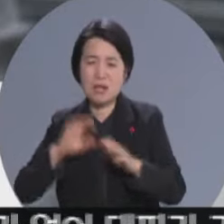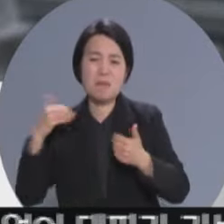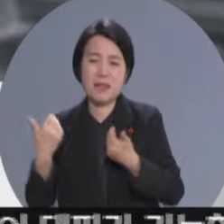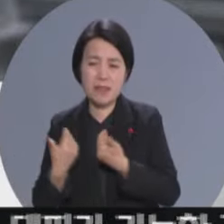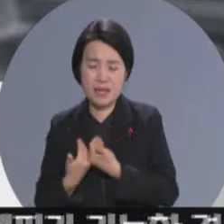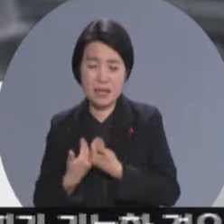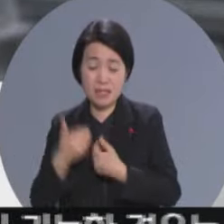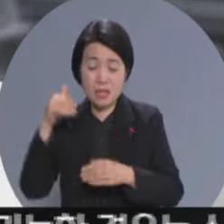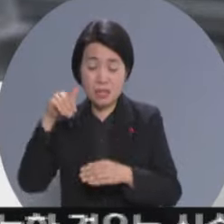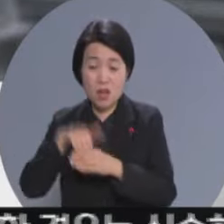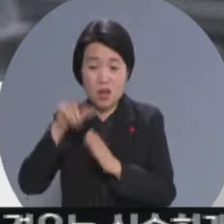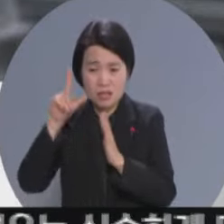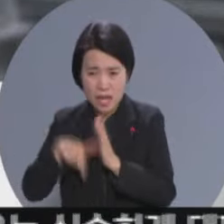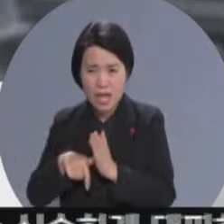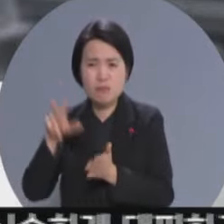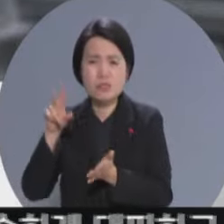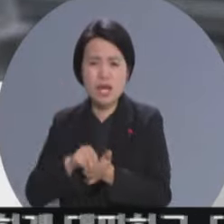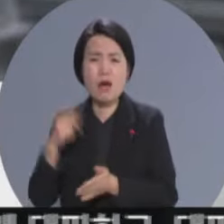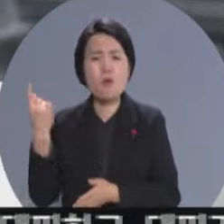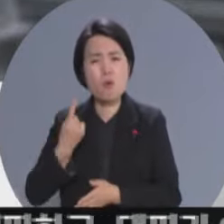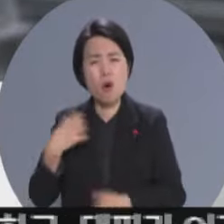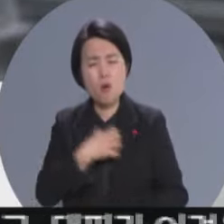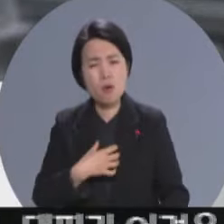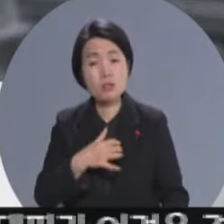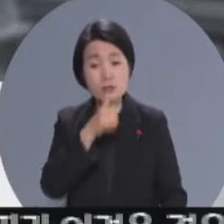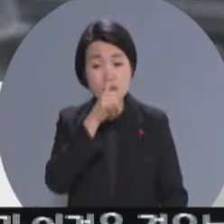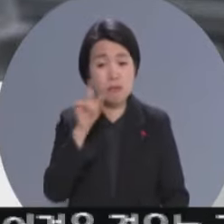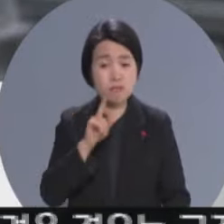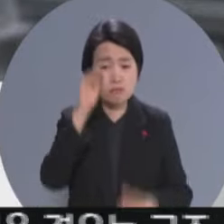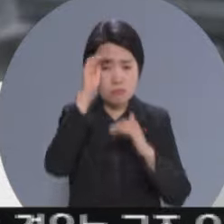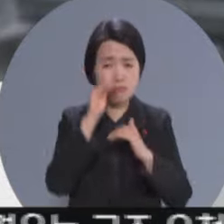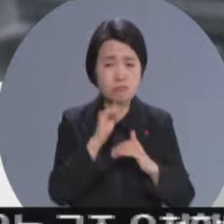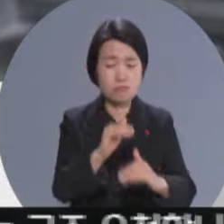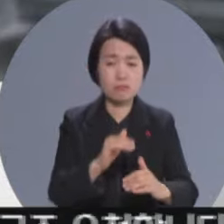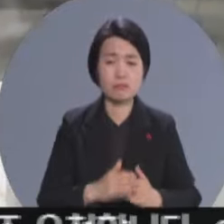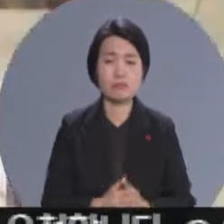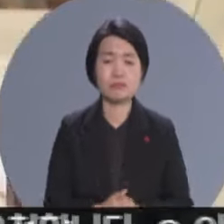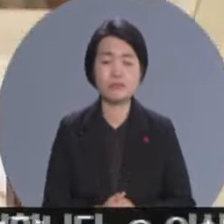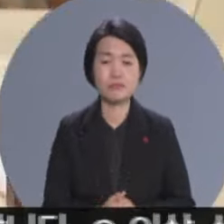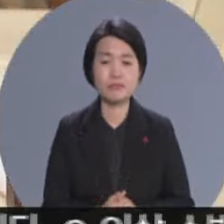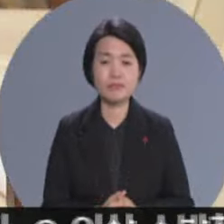부상할 조짐까지 감지되고 있습니다 김주희 기자가 보도합니다